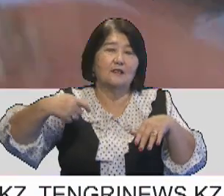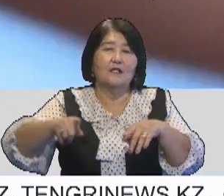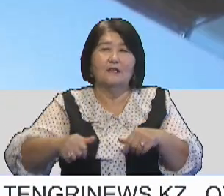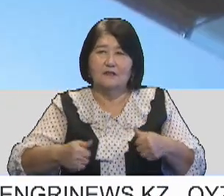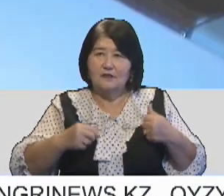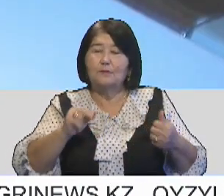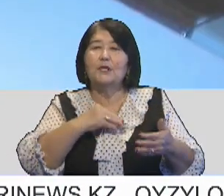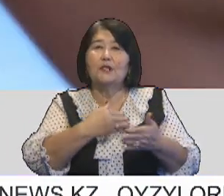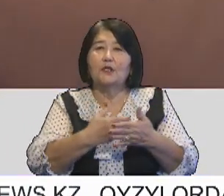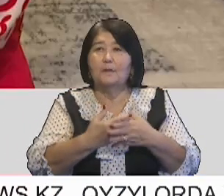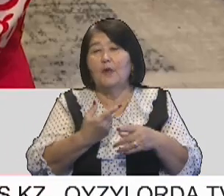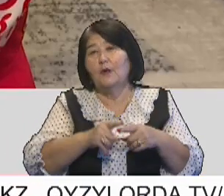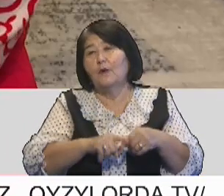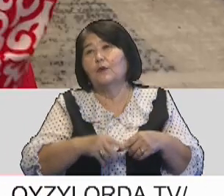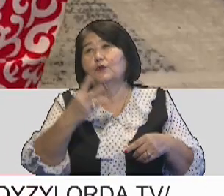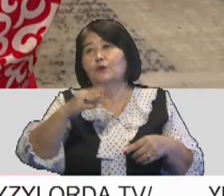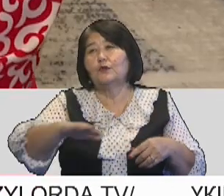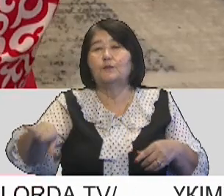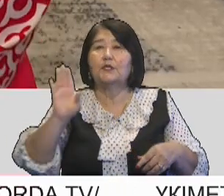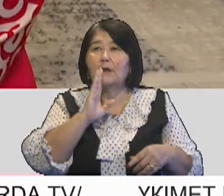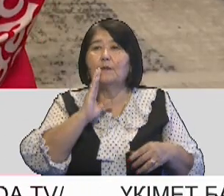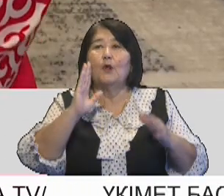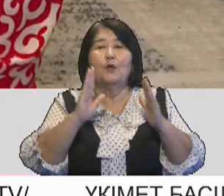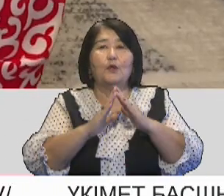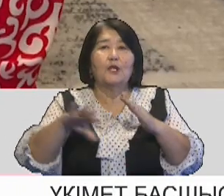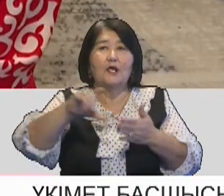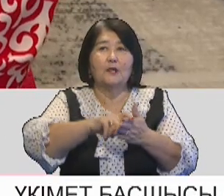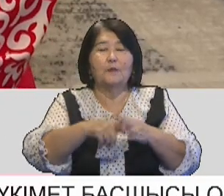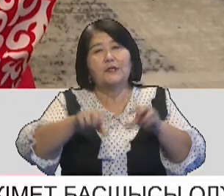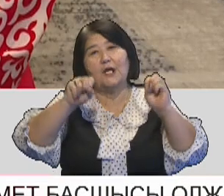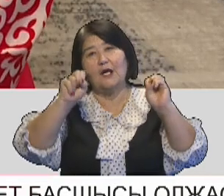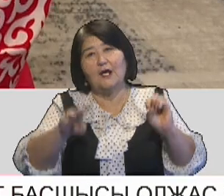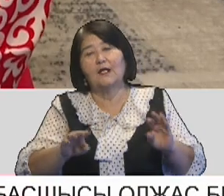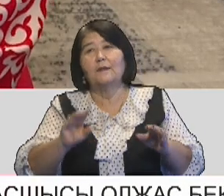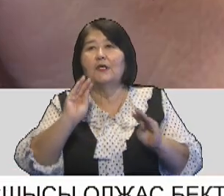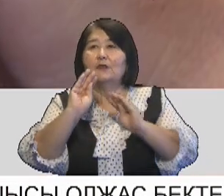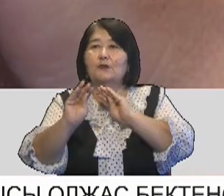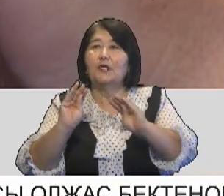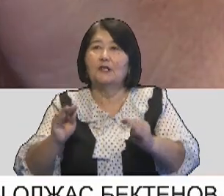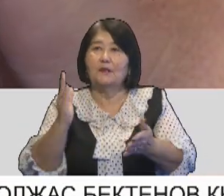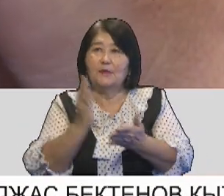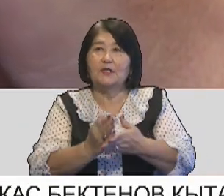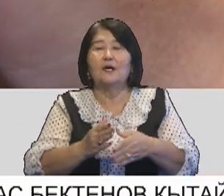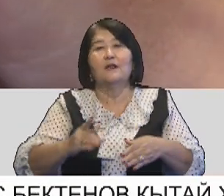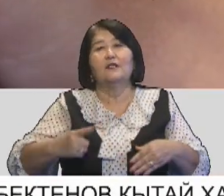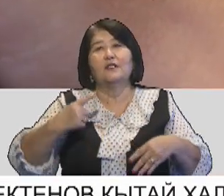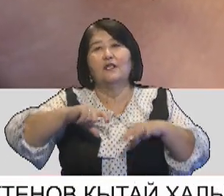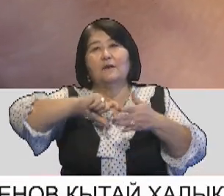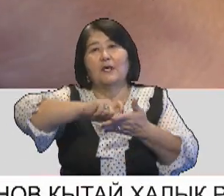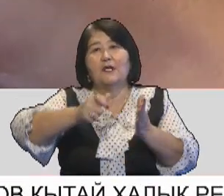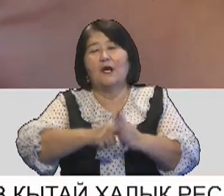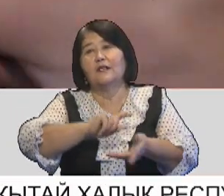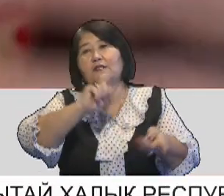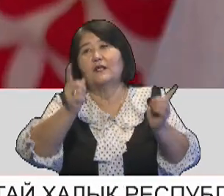еңбектеніп келеді. Үш перзенттің анасы үйіндегі аядай бөлмені арнайы құралдармен жабдықтап, тігін шеберханасына